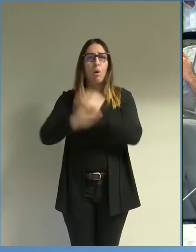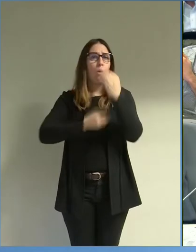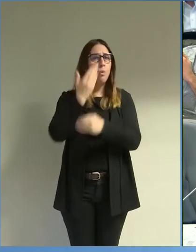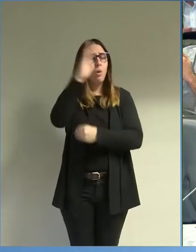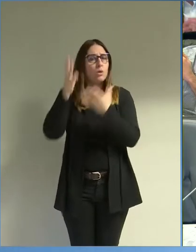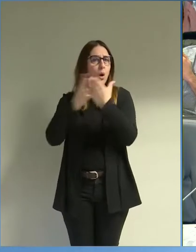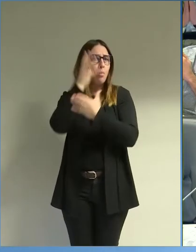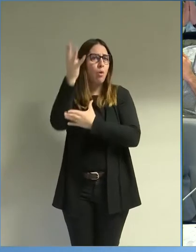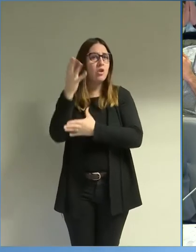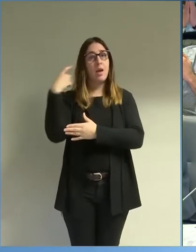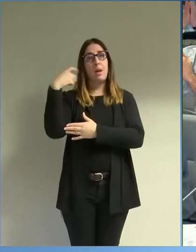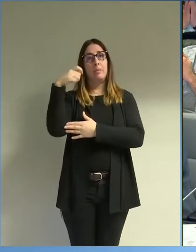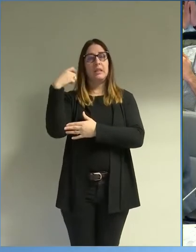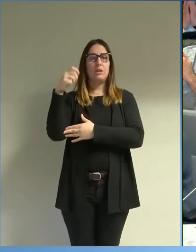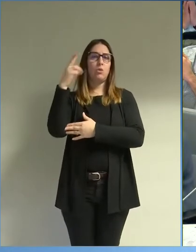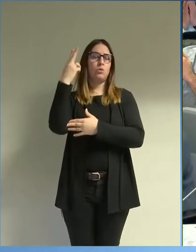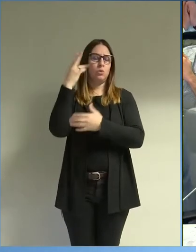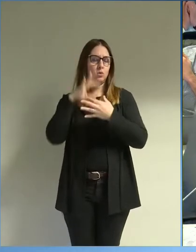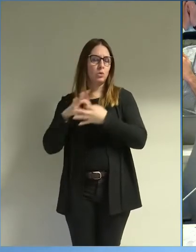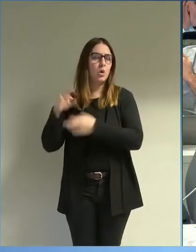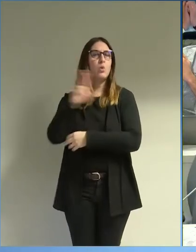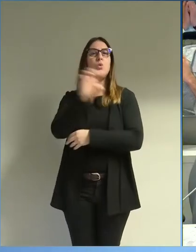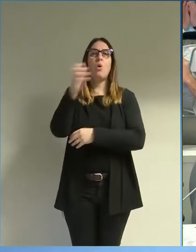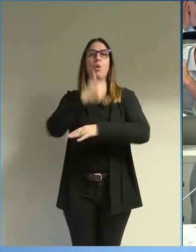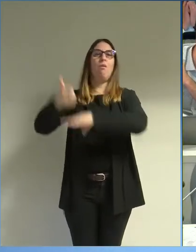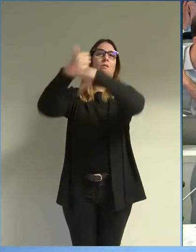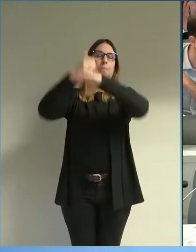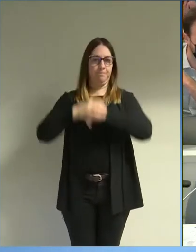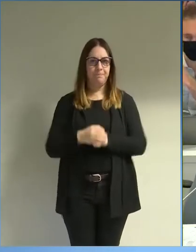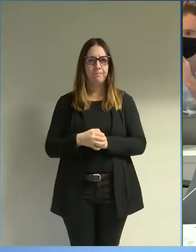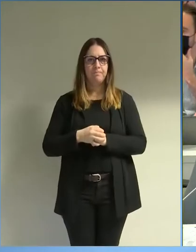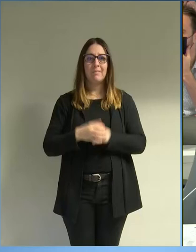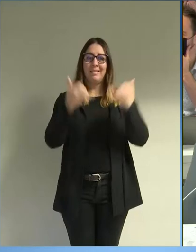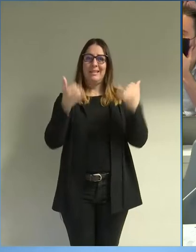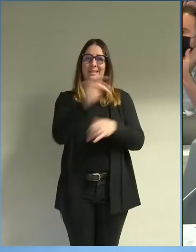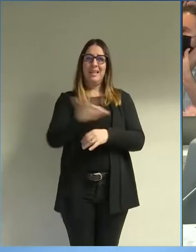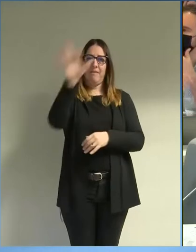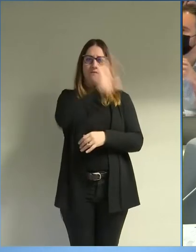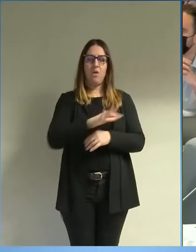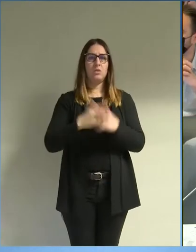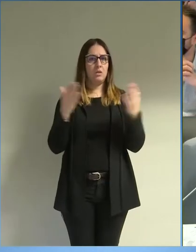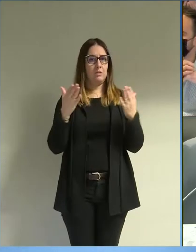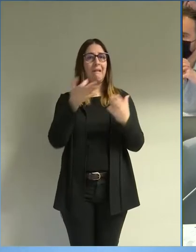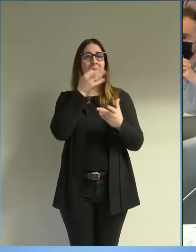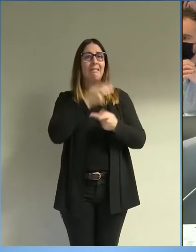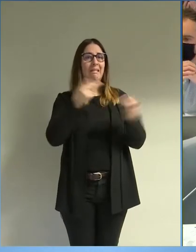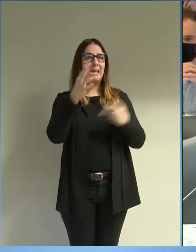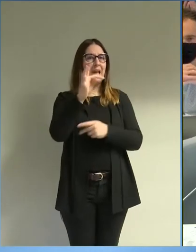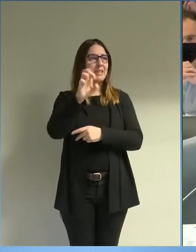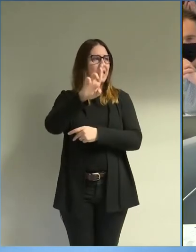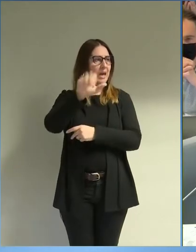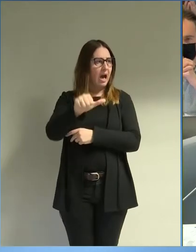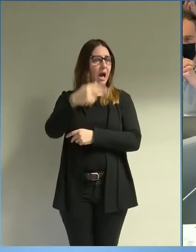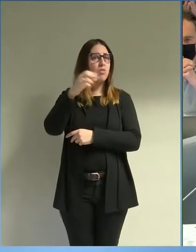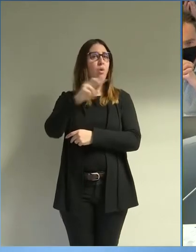à l'occasion de la présidence française de l'union européenne à l'échelle nationale c'est terra nova qui le dit et qui dit que finalement